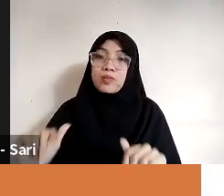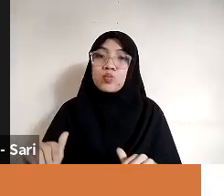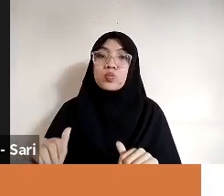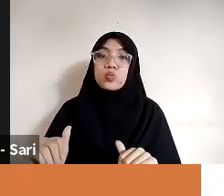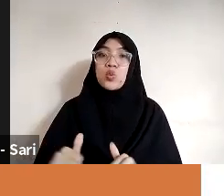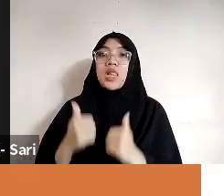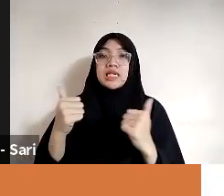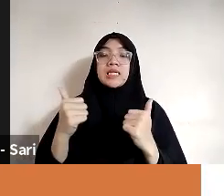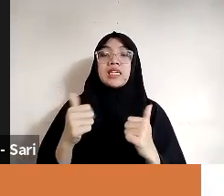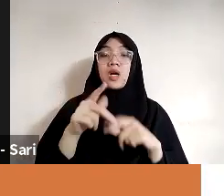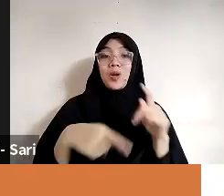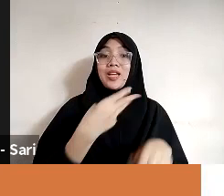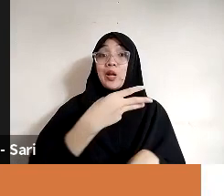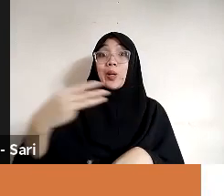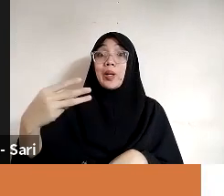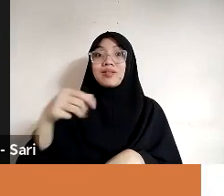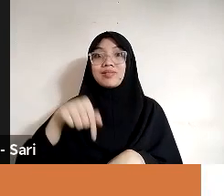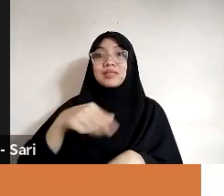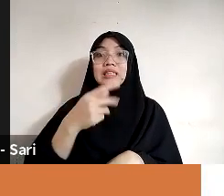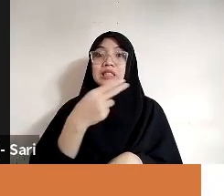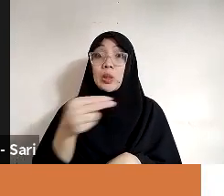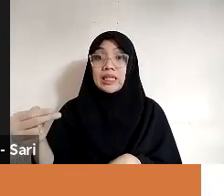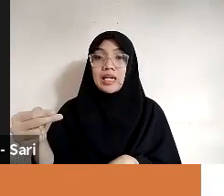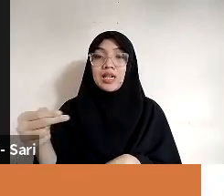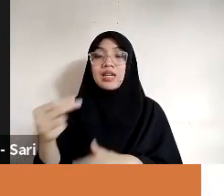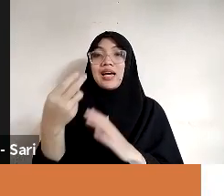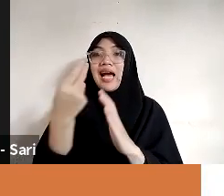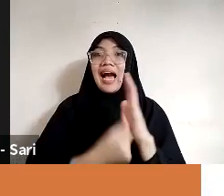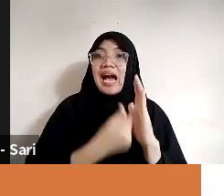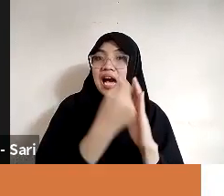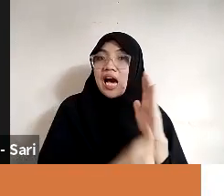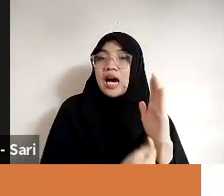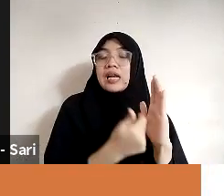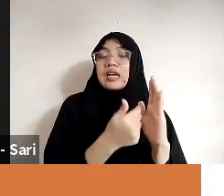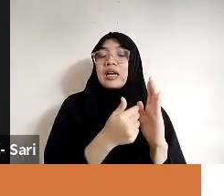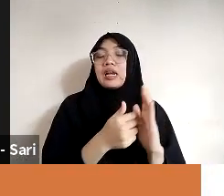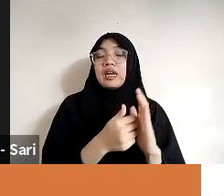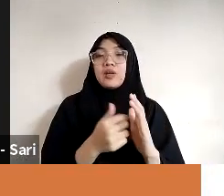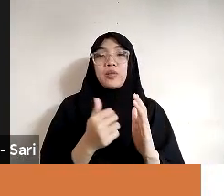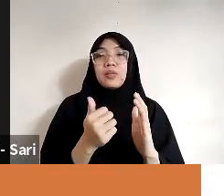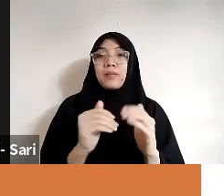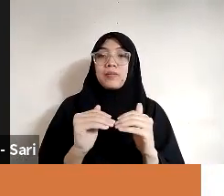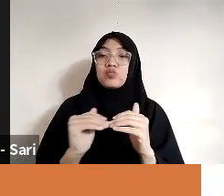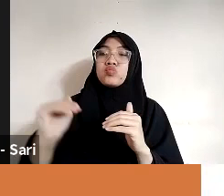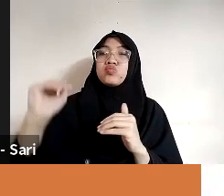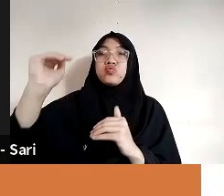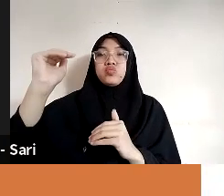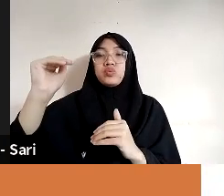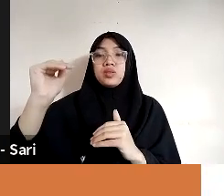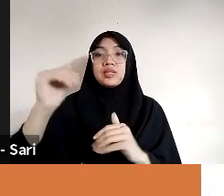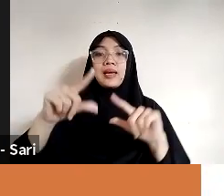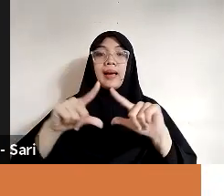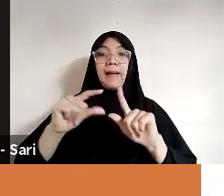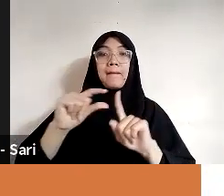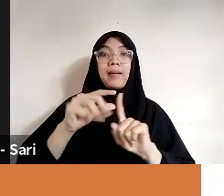Indonesia, nah kalau kita cermati anggaran, wah ini tiap kali meningkat ya, sehingga juga APBN terus